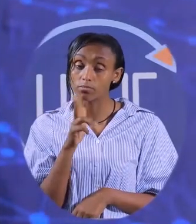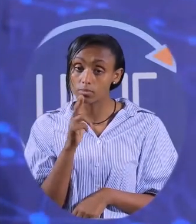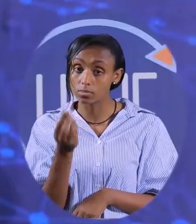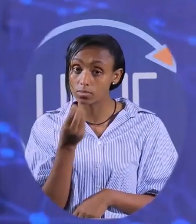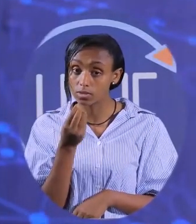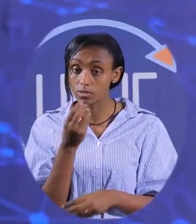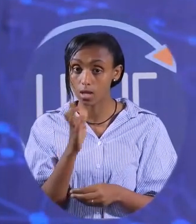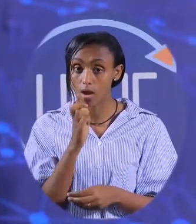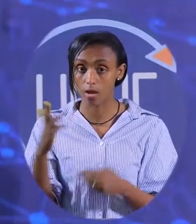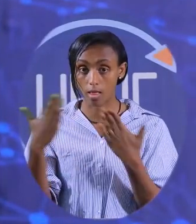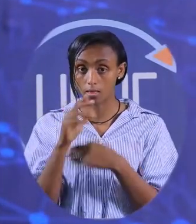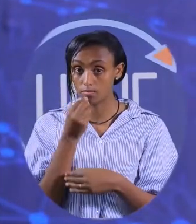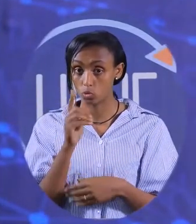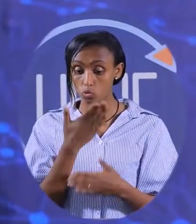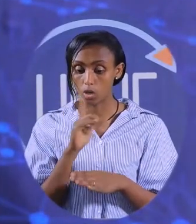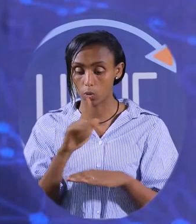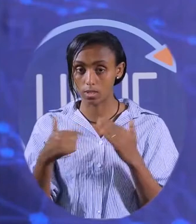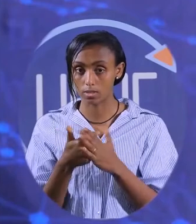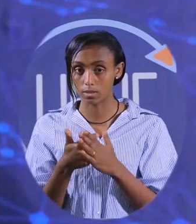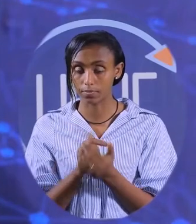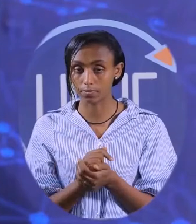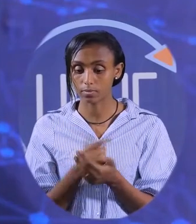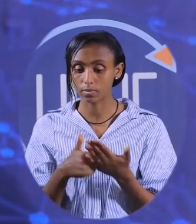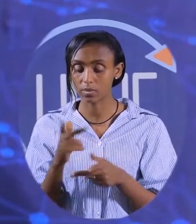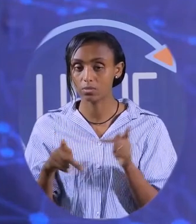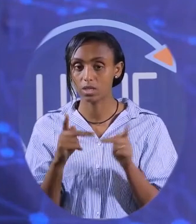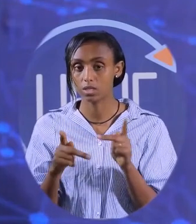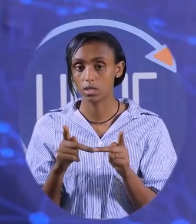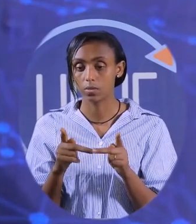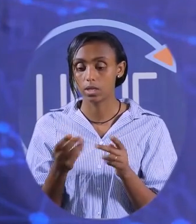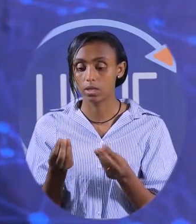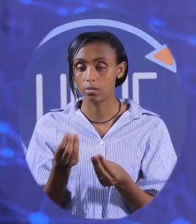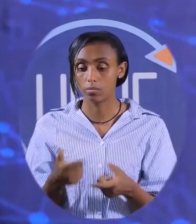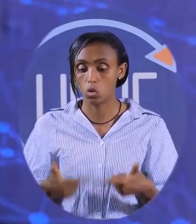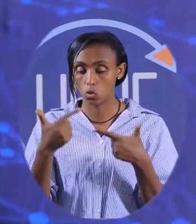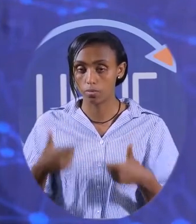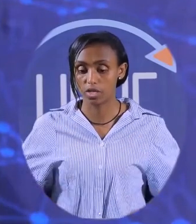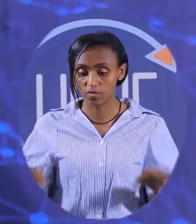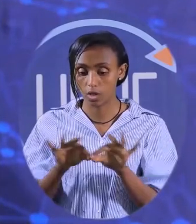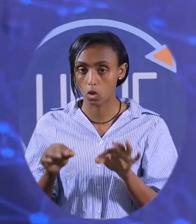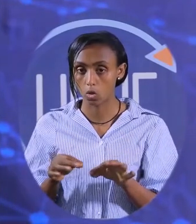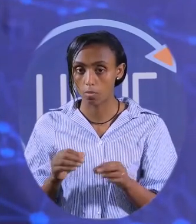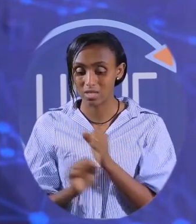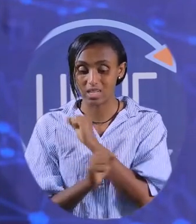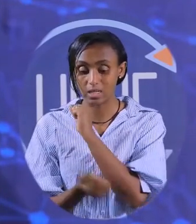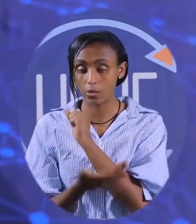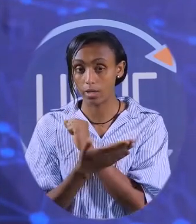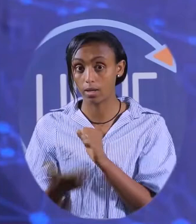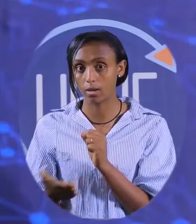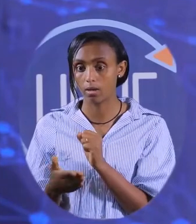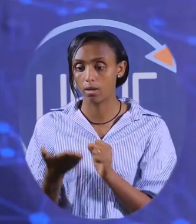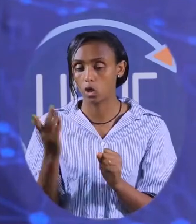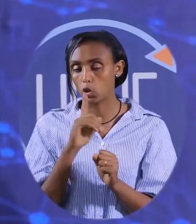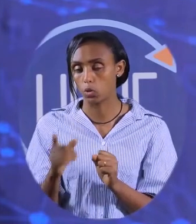ጉዳይ፣ የዚህ ህብረተሰብ ለመኖር የሚያስፈልገው መሰረታዊ ነገር ቁጥር አንድ አጀንዳ ነው ማለት